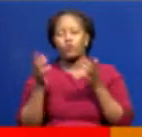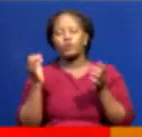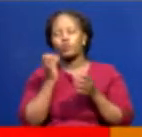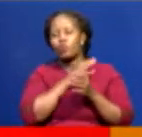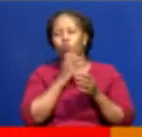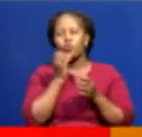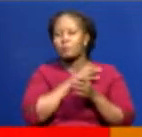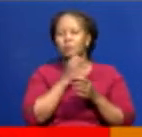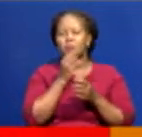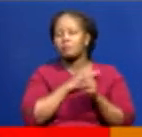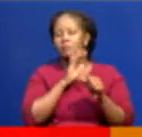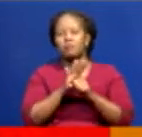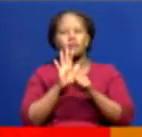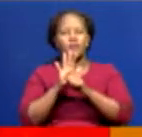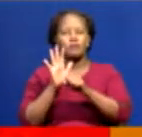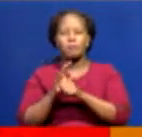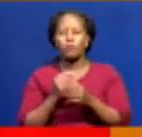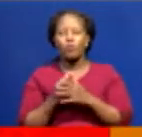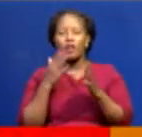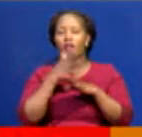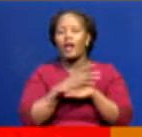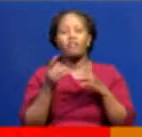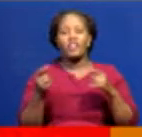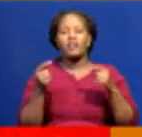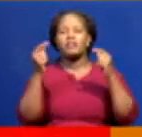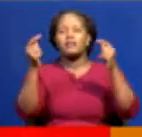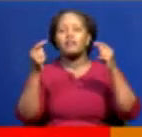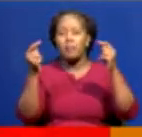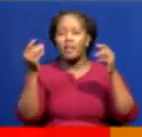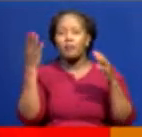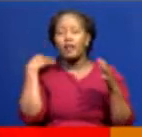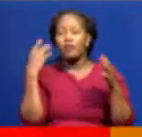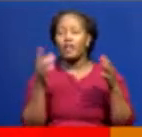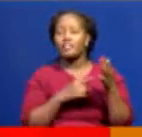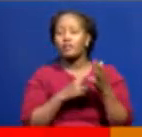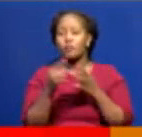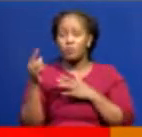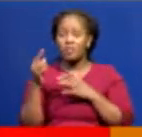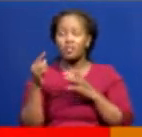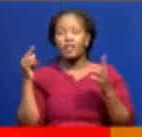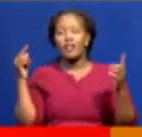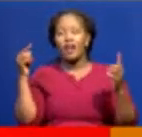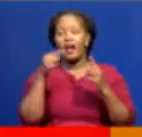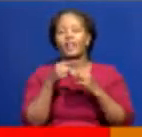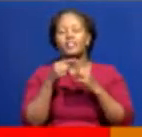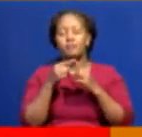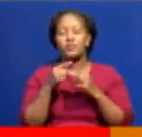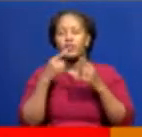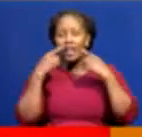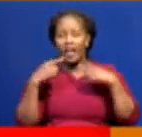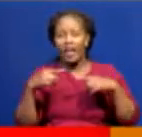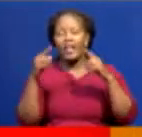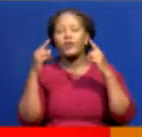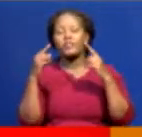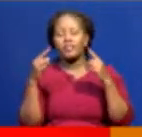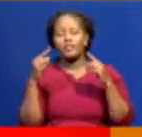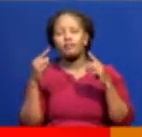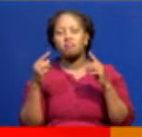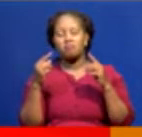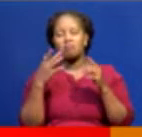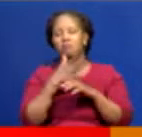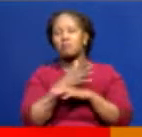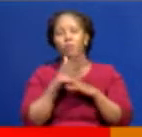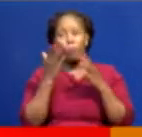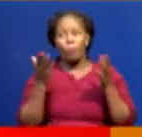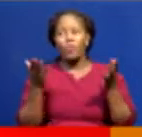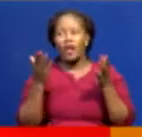malalamishi mengine. Na baada ya maandamano ambayo tulishuhudia wiki jana, ni ya kwamba Azimio ilitangaza ya kwamba kutokana